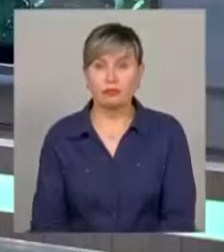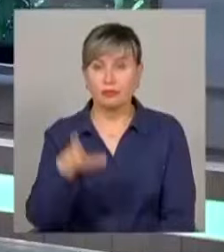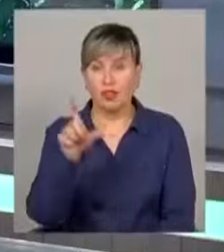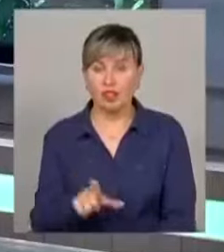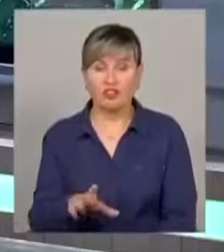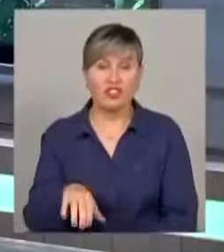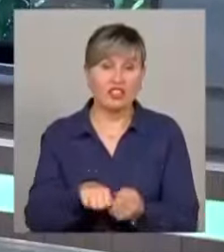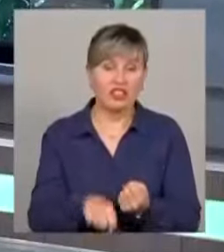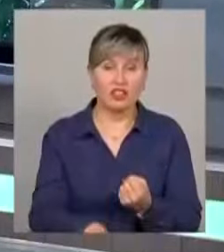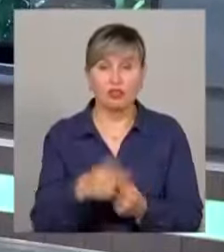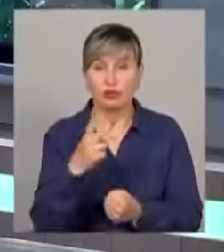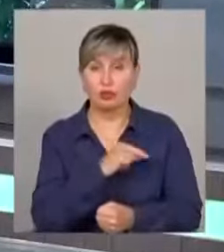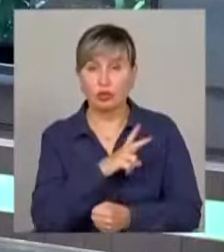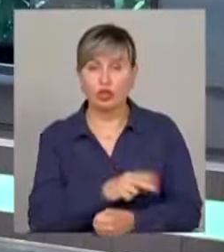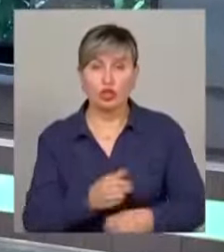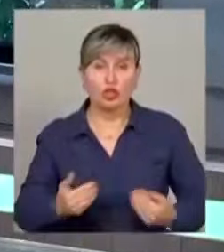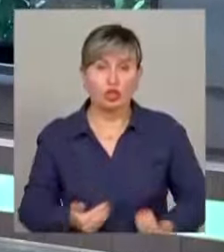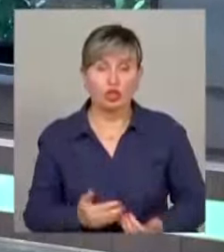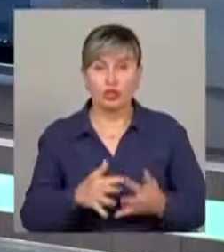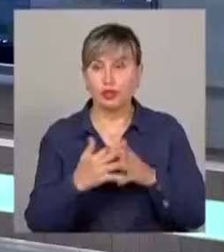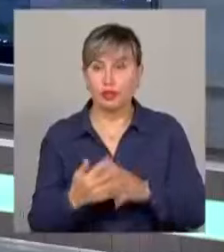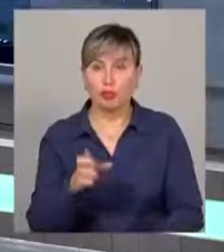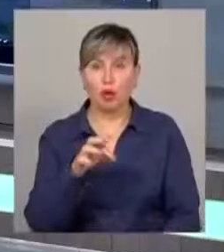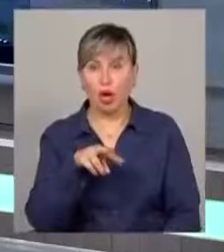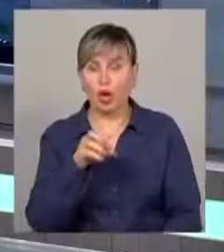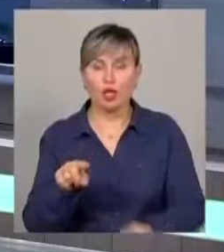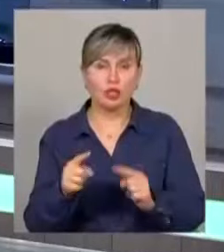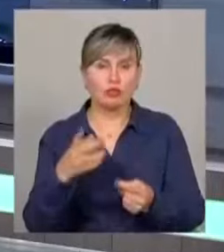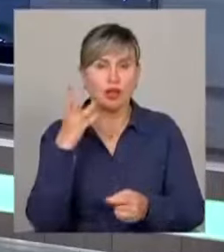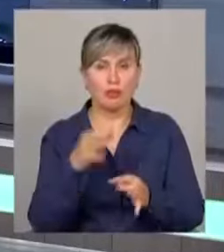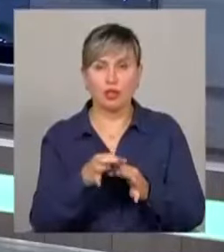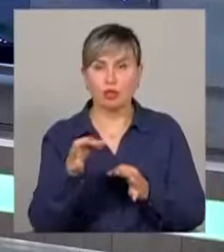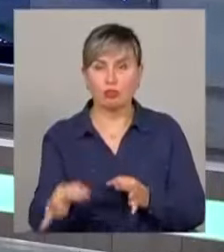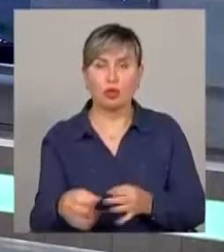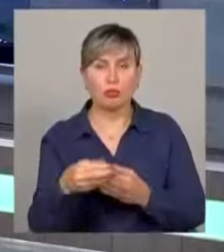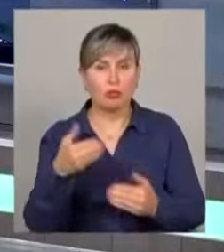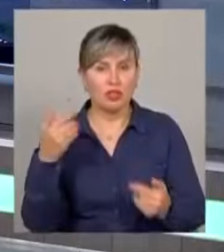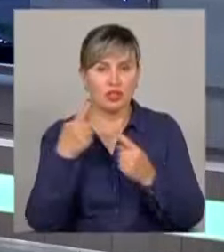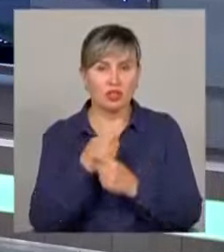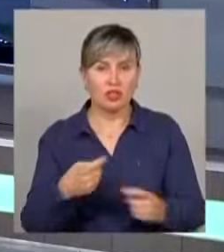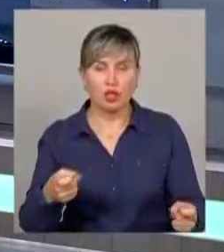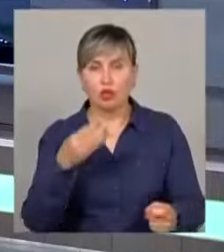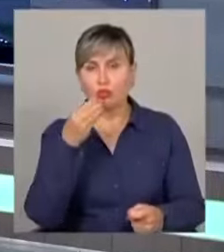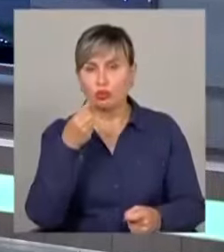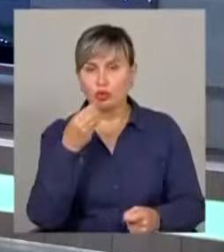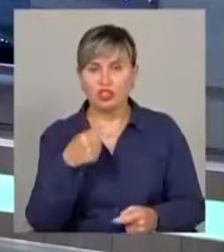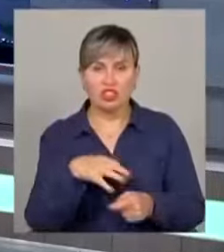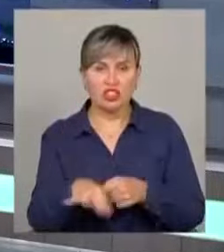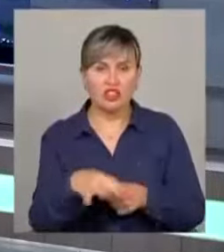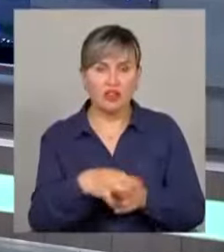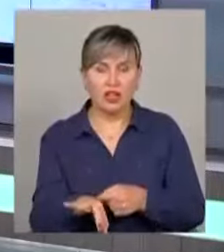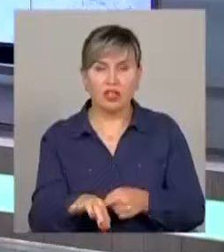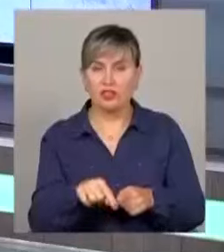Подозреваемого в изнасиловании двух дочерей жителя села Болек задержали в Алматинской области. По предварительным данным, мужчина издевался над